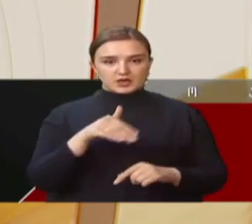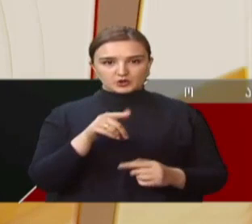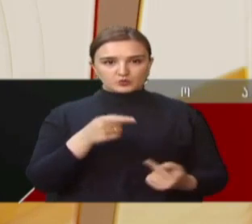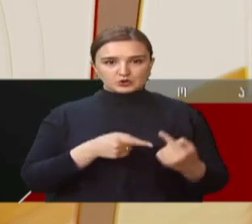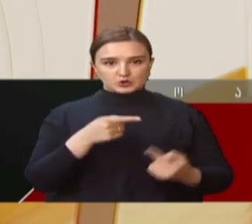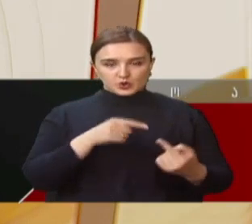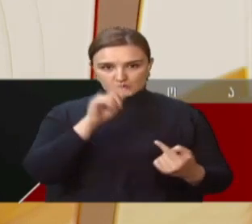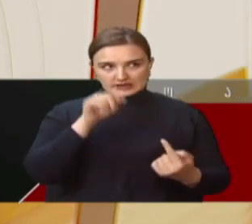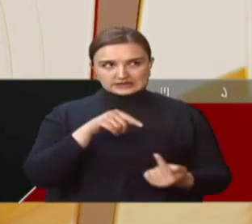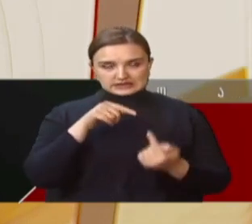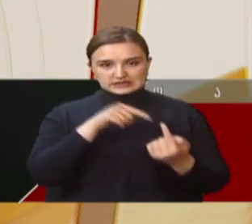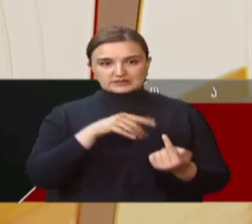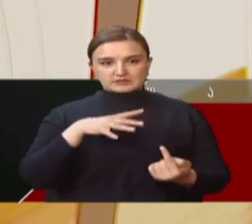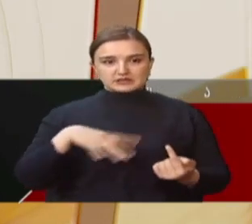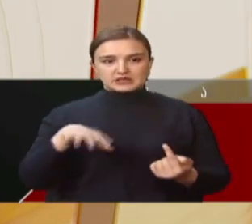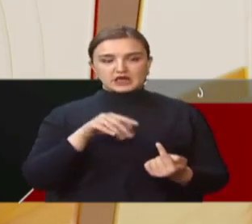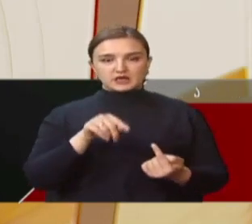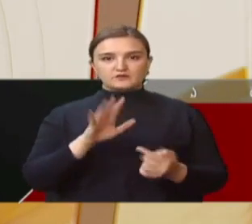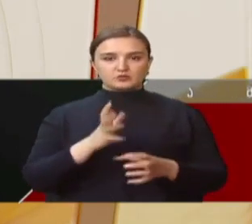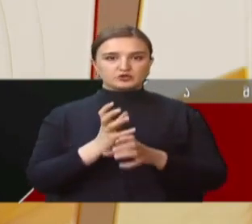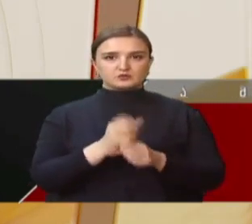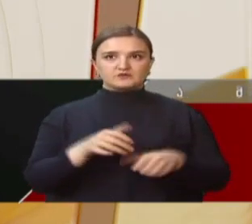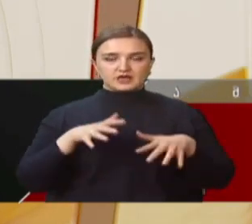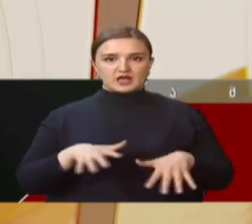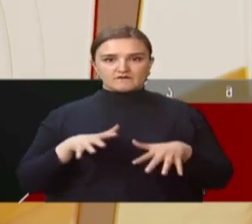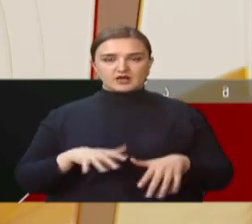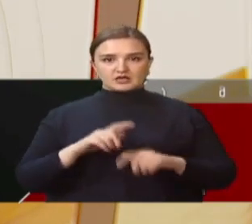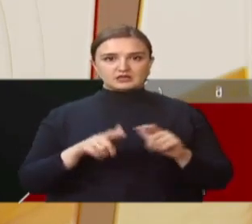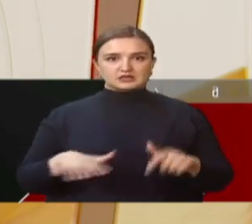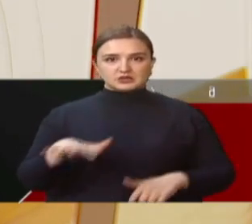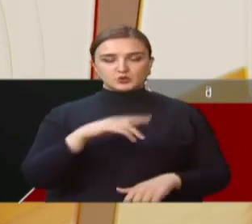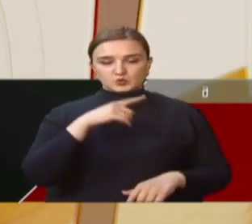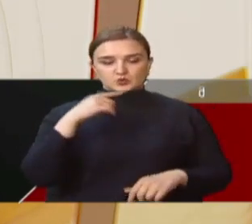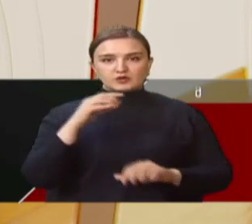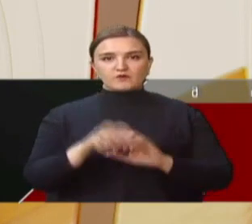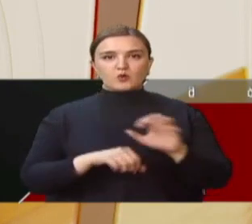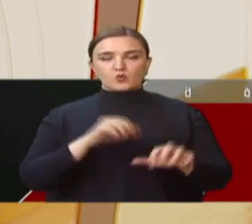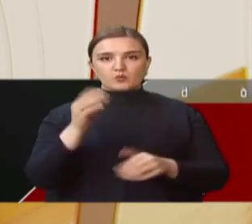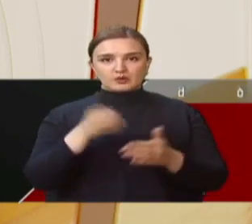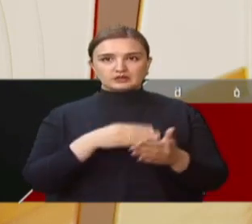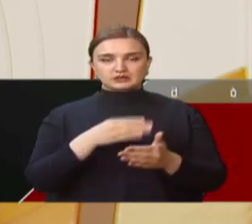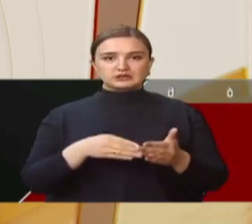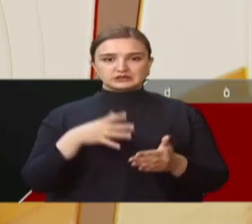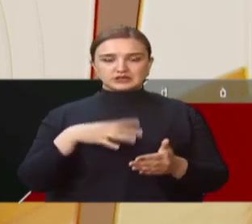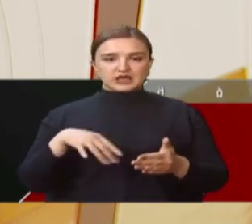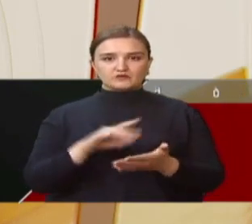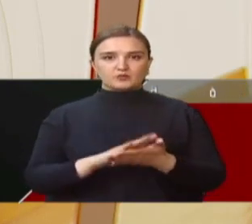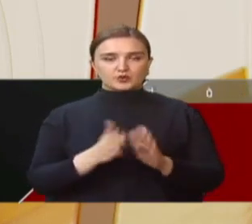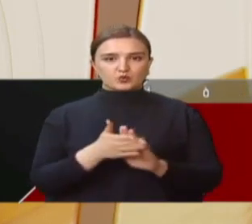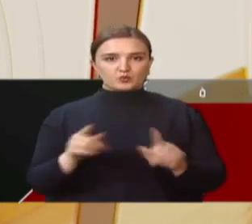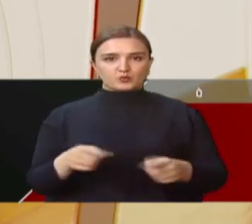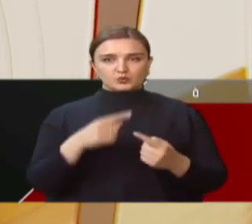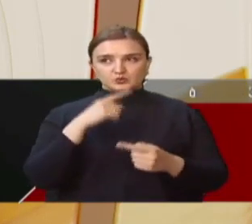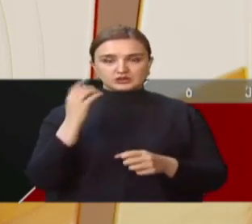უკრაინის წინააღმდეგ, საქართველოს მისი გავლენა შემცირდება კავკასიაში. რუსეთის დეოკუპაცია შექმნის საქართველოს დეოკუპაციის პირობებს.